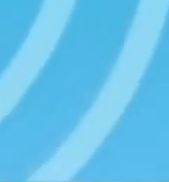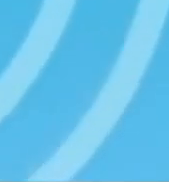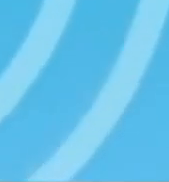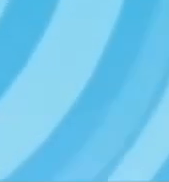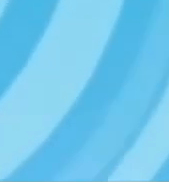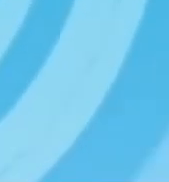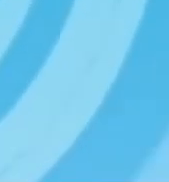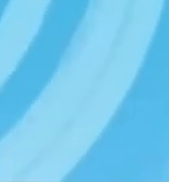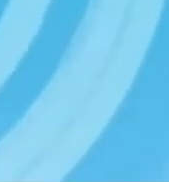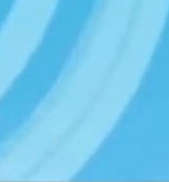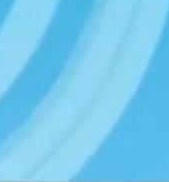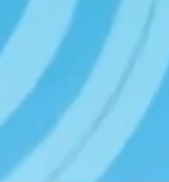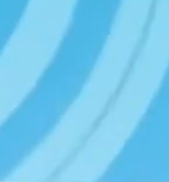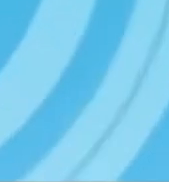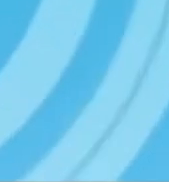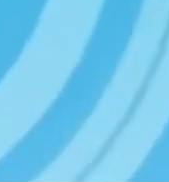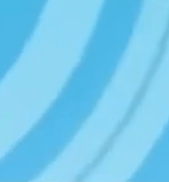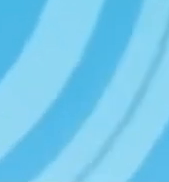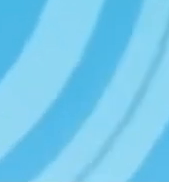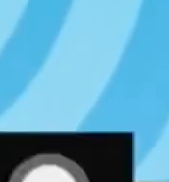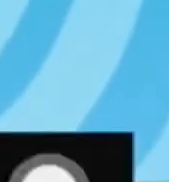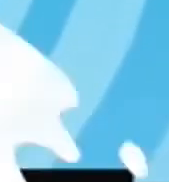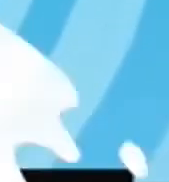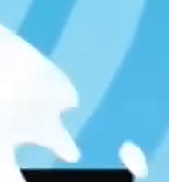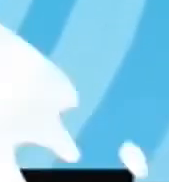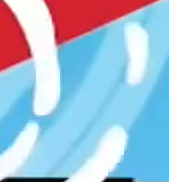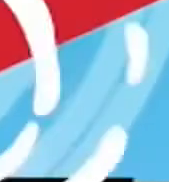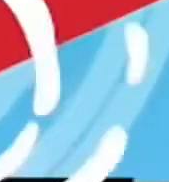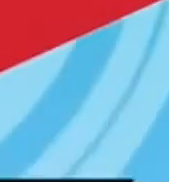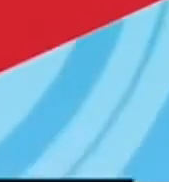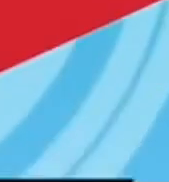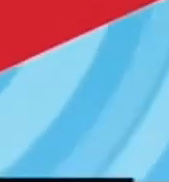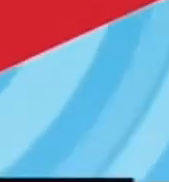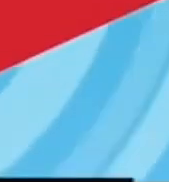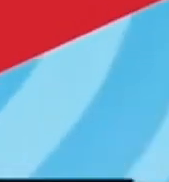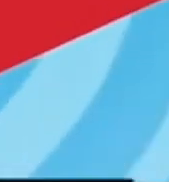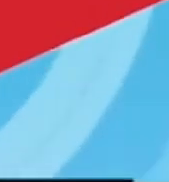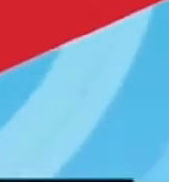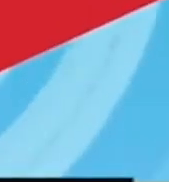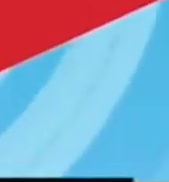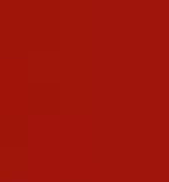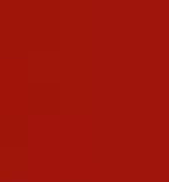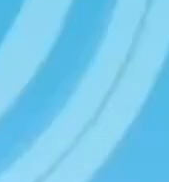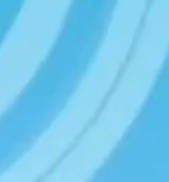dilengkapi perangkat digital atau dengan televisi lama menggunakan set-top box.